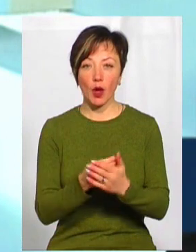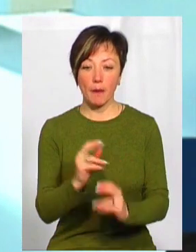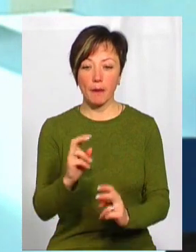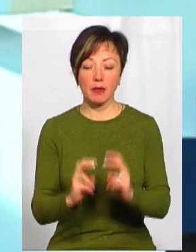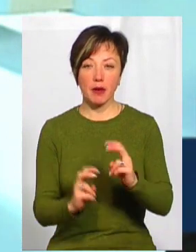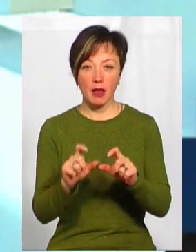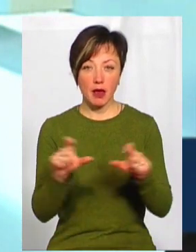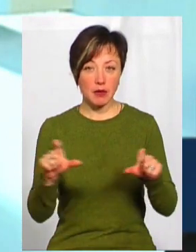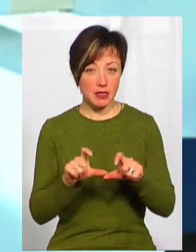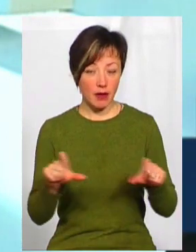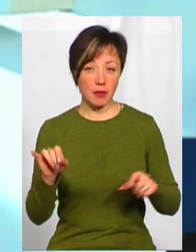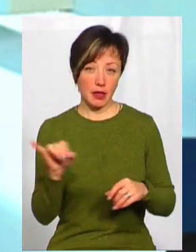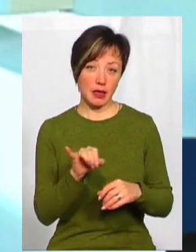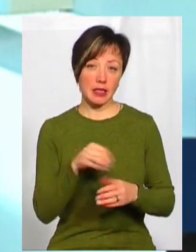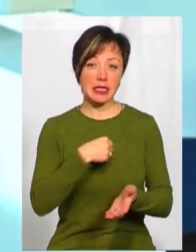підприємствам і